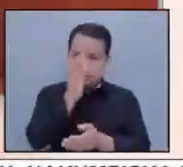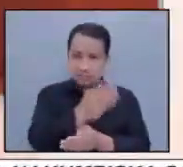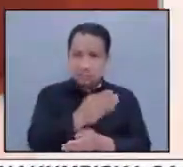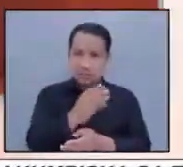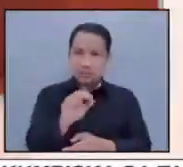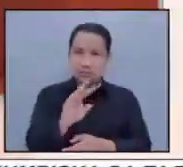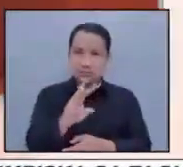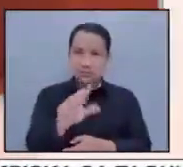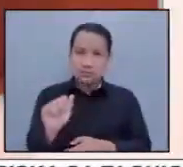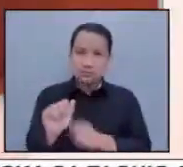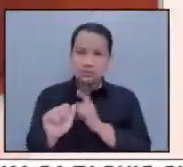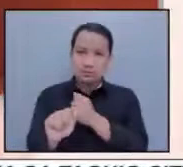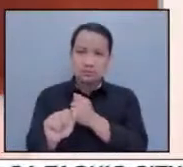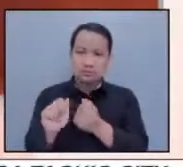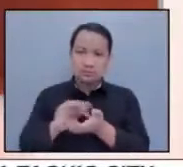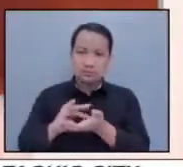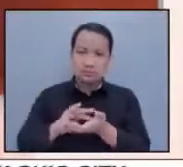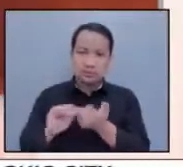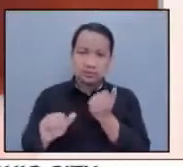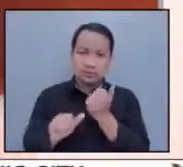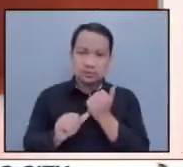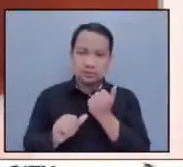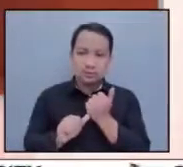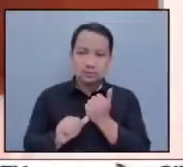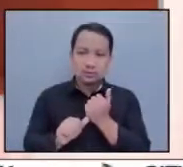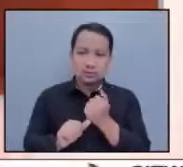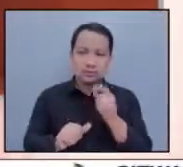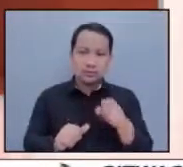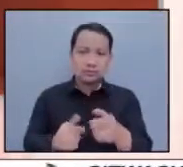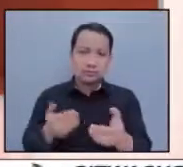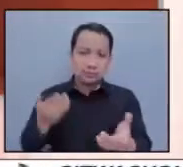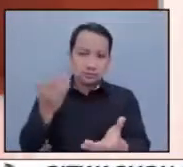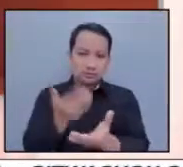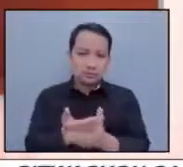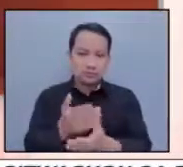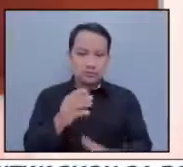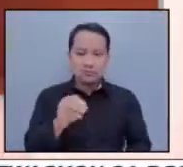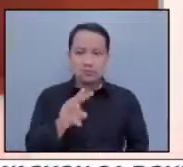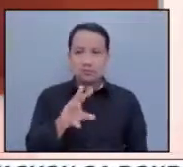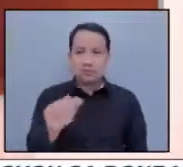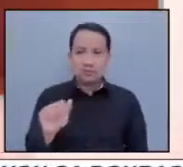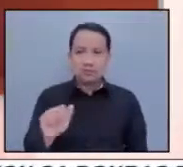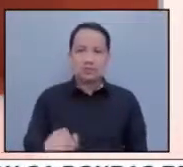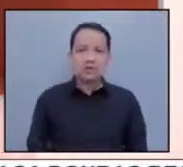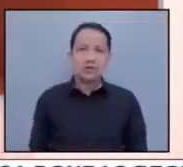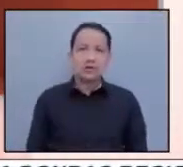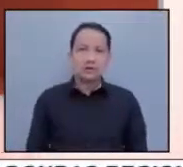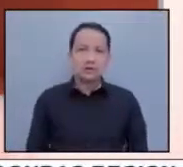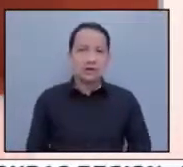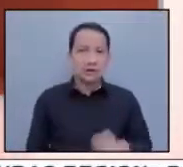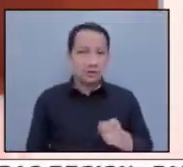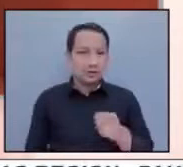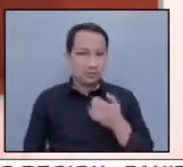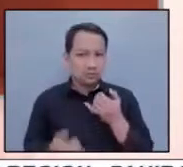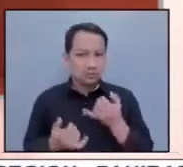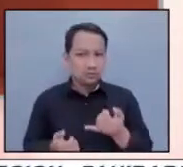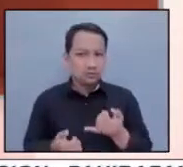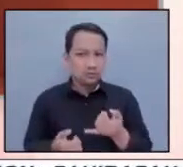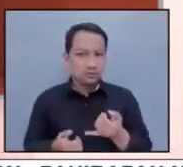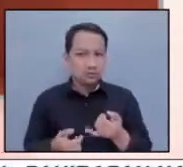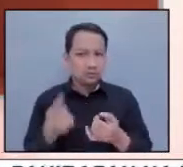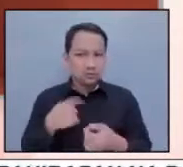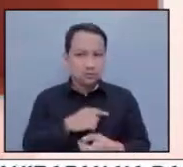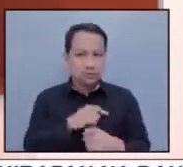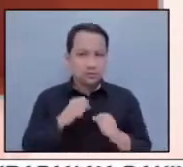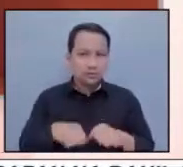for your medical assistance? Opo, sir. Dumaan po ako sa OWA. Opo. Sa ngayon po kasi ay meron po tayong